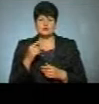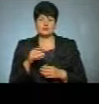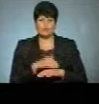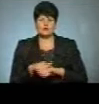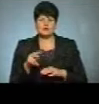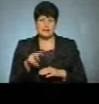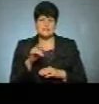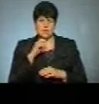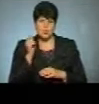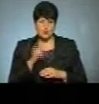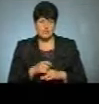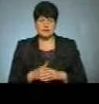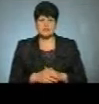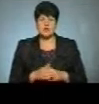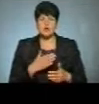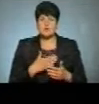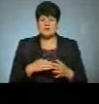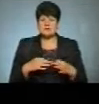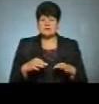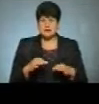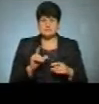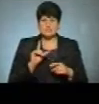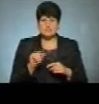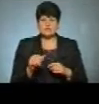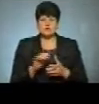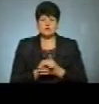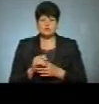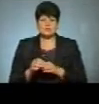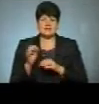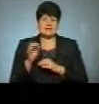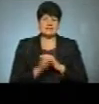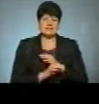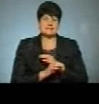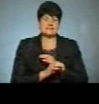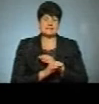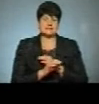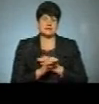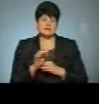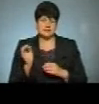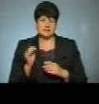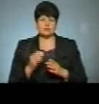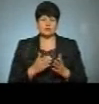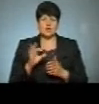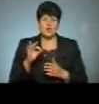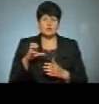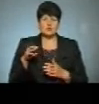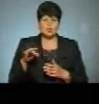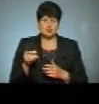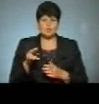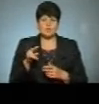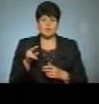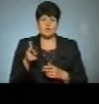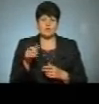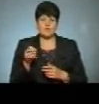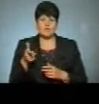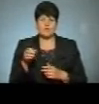проспекту Степана Бандери на БАМ. Громадський транспорт, який курсує з Дружби на Східний, заїжджатиме на вулицю Князя Острозького, Пирогова, Гоголя. У зворотньому